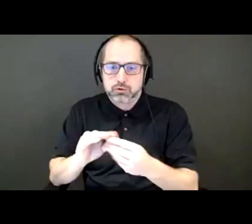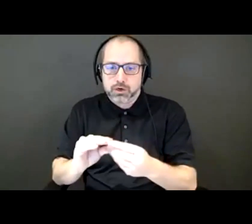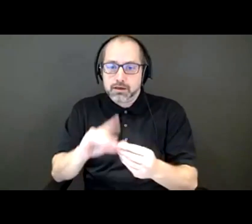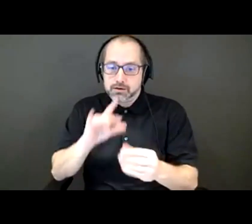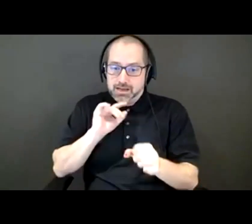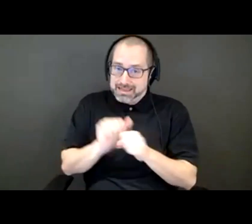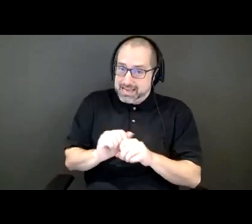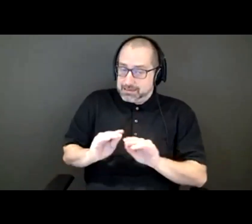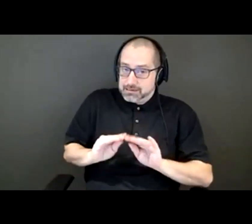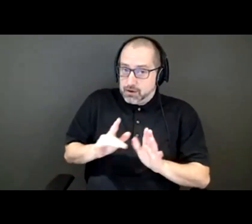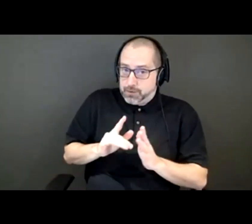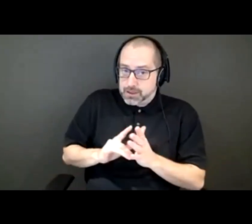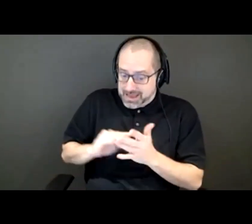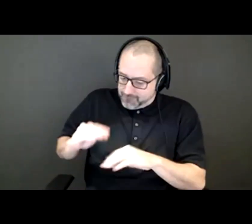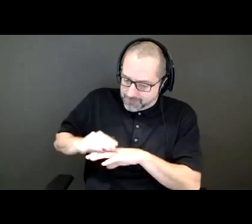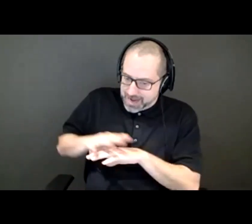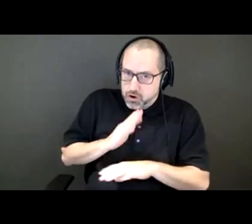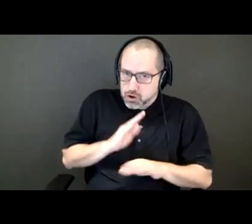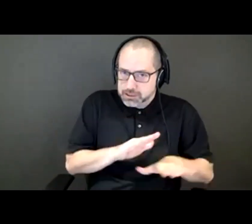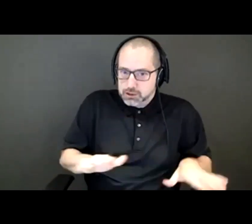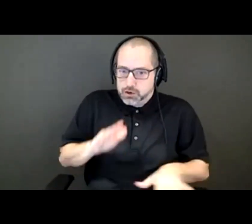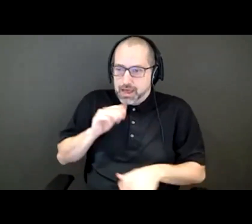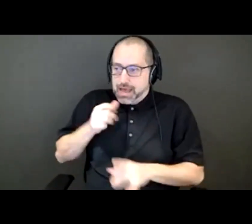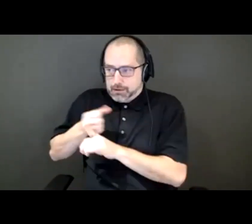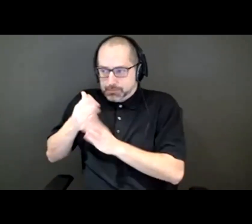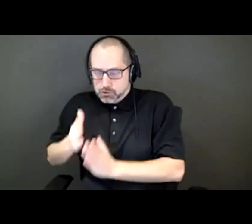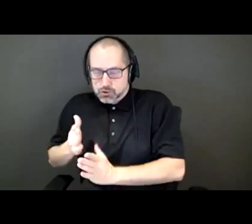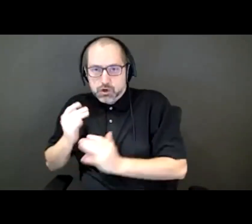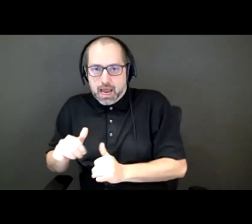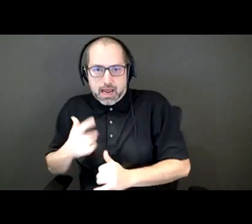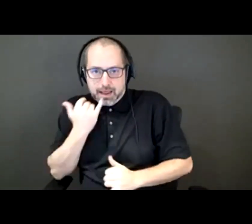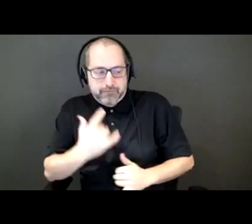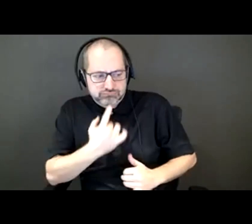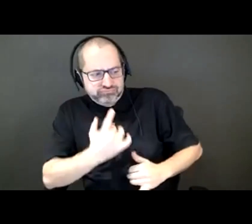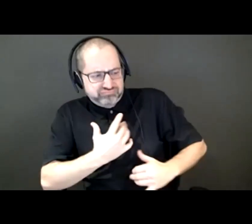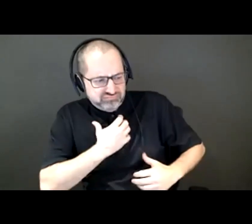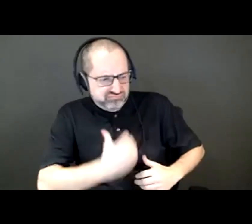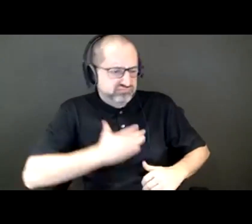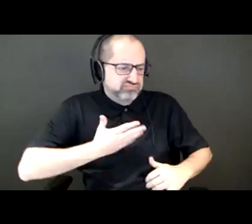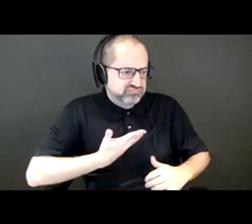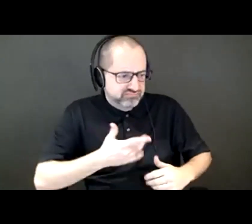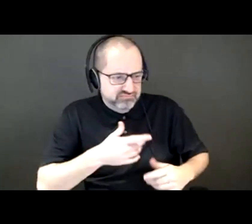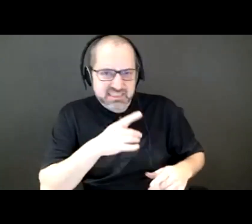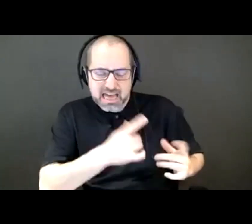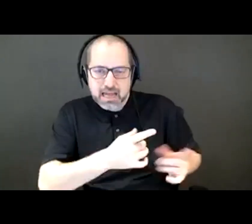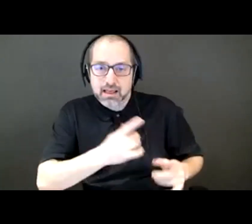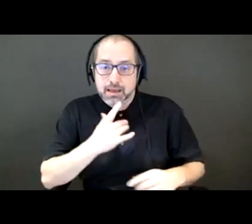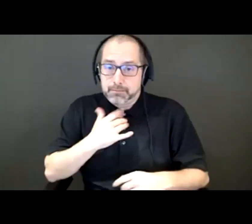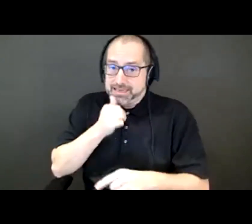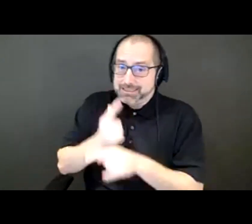de la façon dont ces choses affectent les enfants et de ce que peut faire un agresseur lorsqu'il est en colère ma